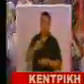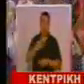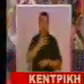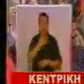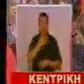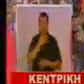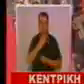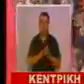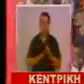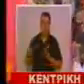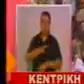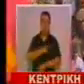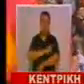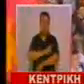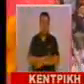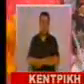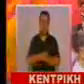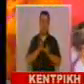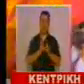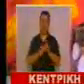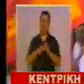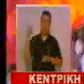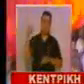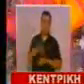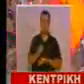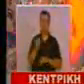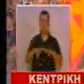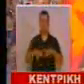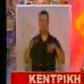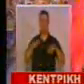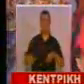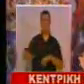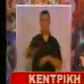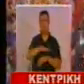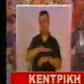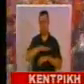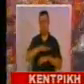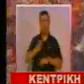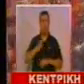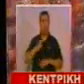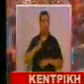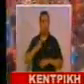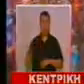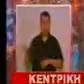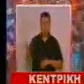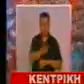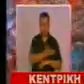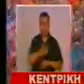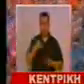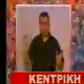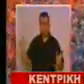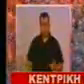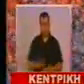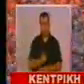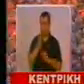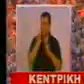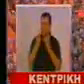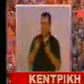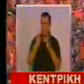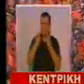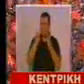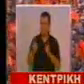ισχυρό Κομμουνιστικό Κόμμα Ελλάδας στη Βουλή και το λαό. Ο λαός έχει ζήσει αρκετές φορές